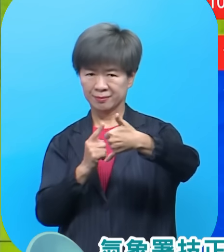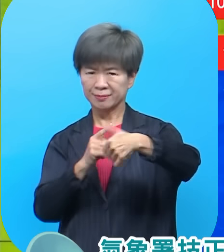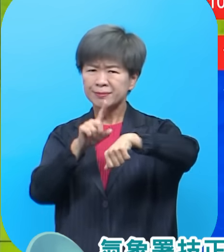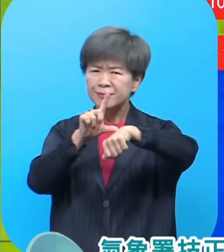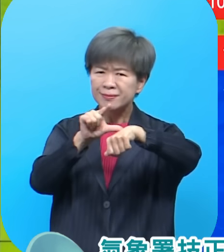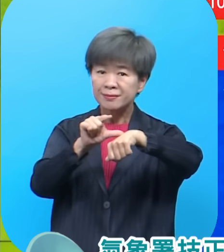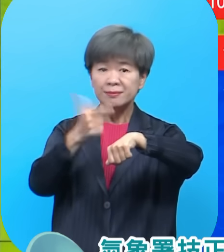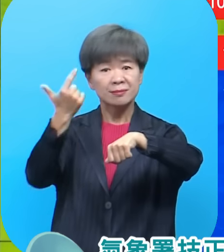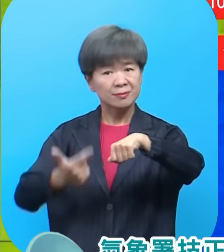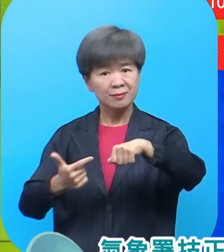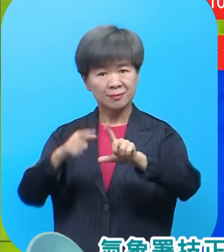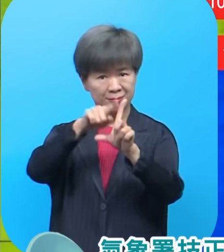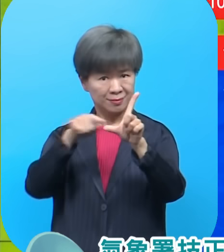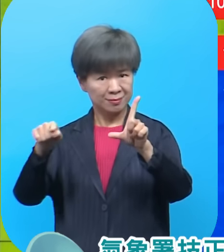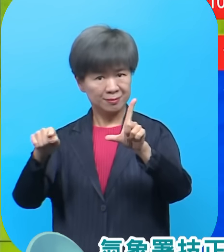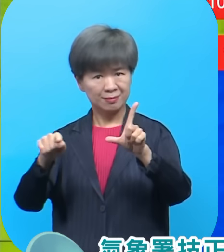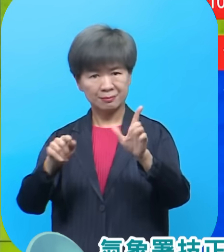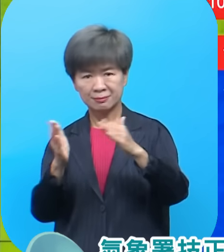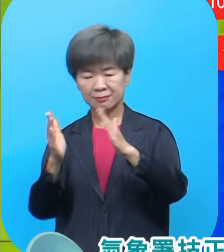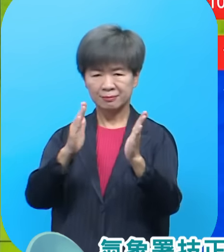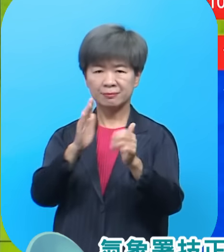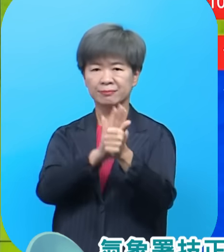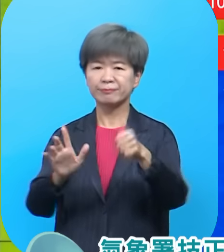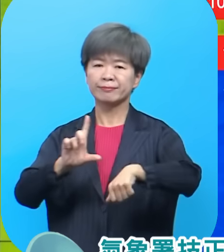度会影响我们的时间。